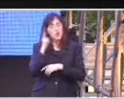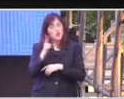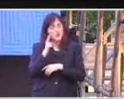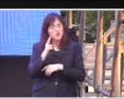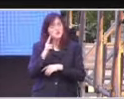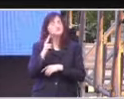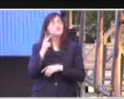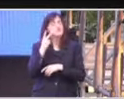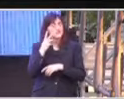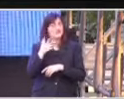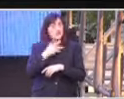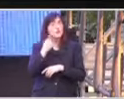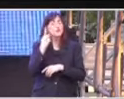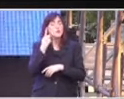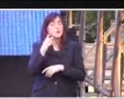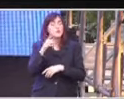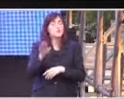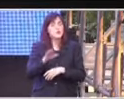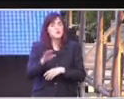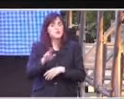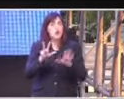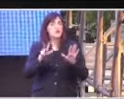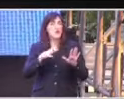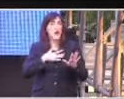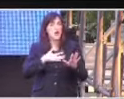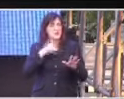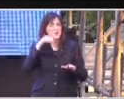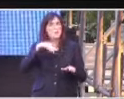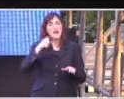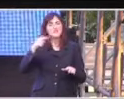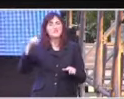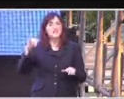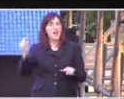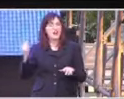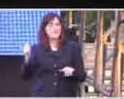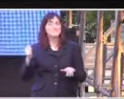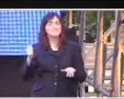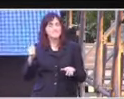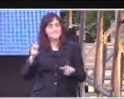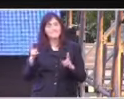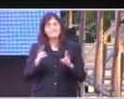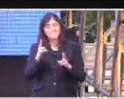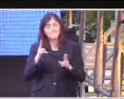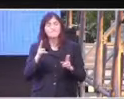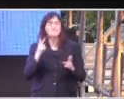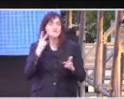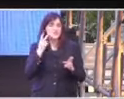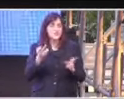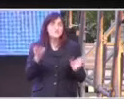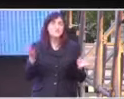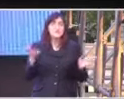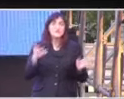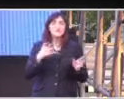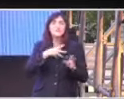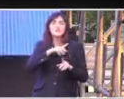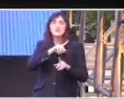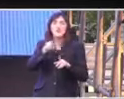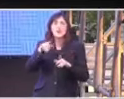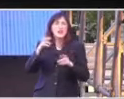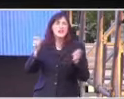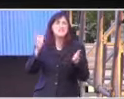e tutte le volte i politici che sono tutti uguali fanno il solito comunicato stampa e dicono i politici che sono tutti